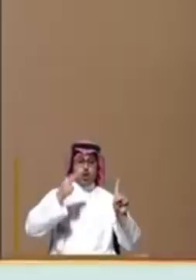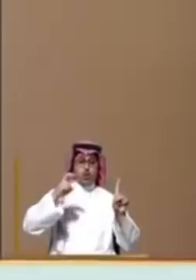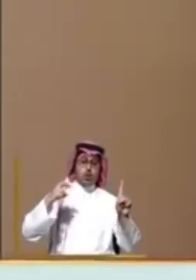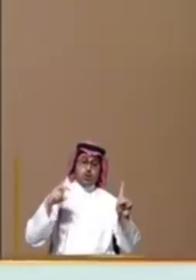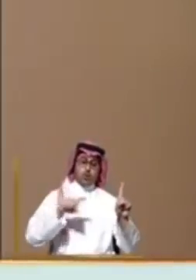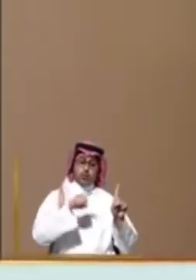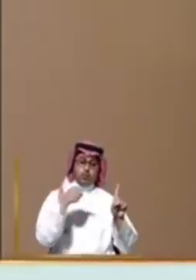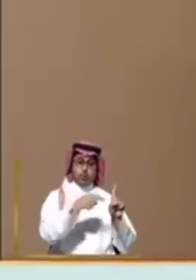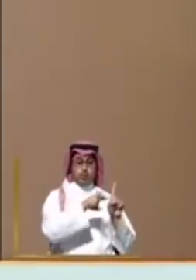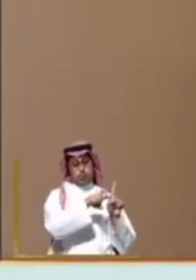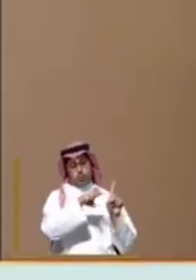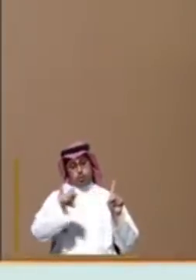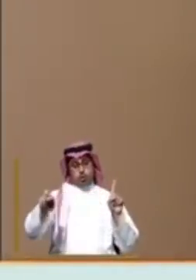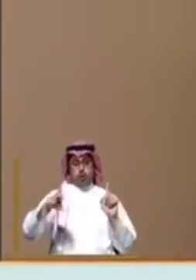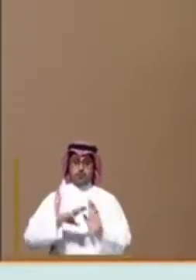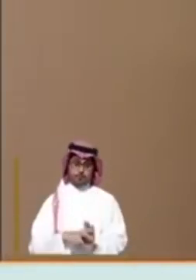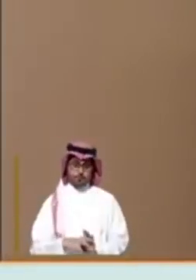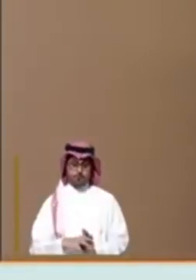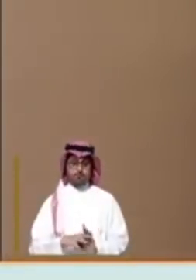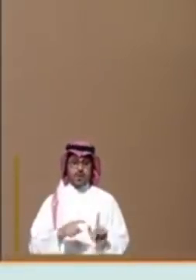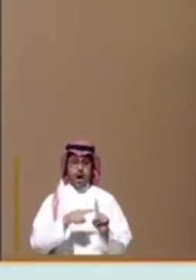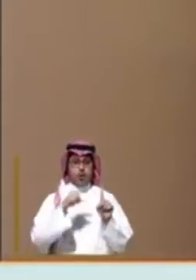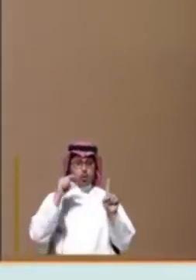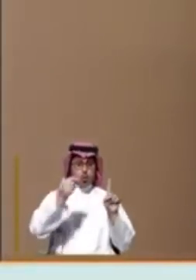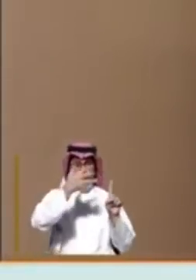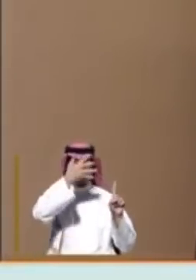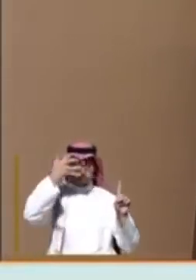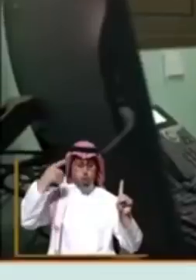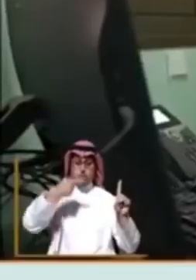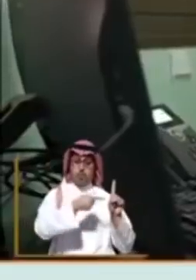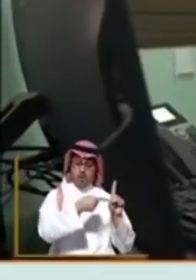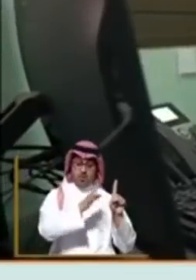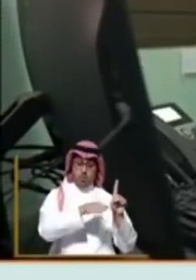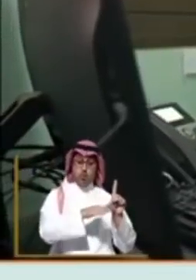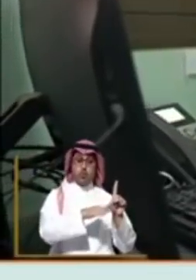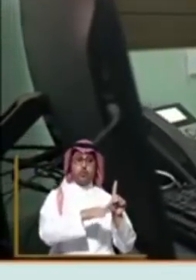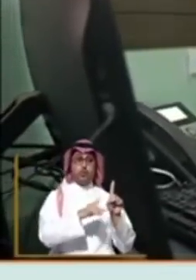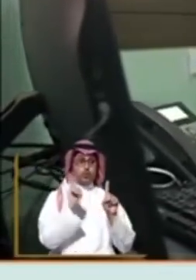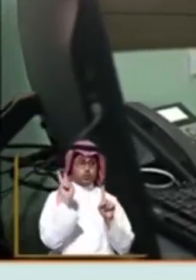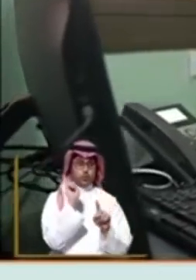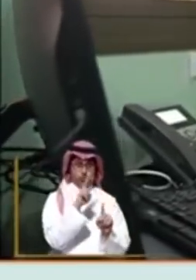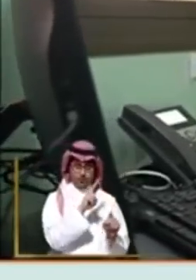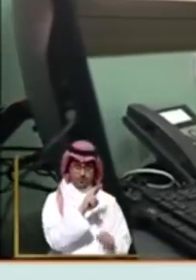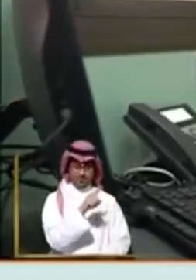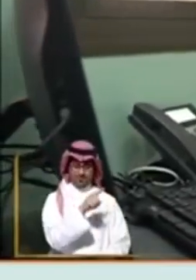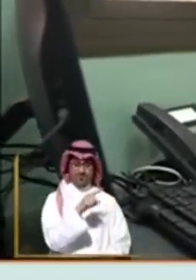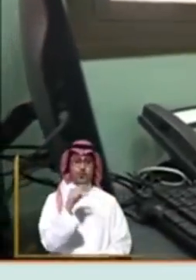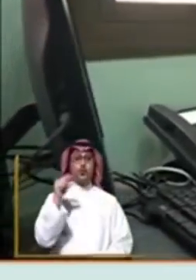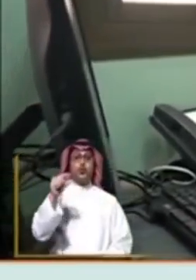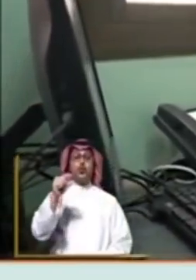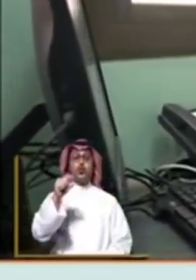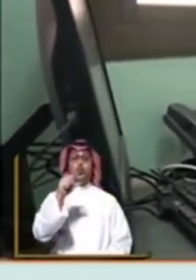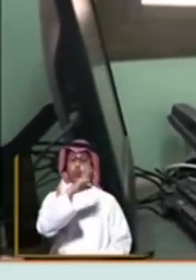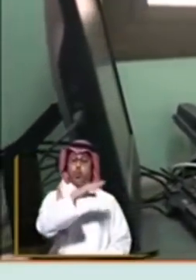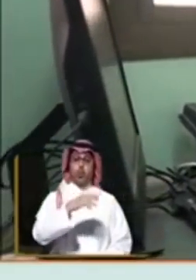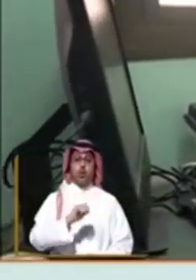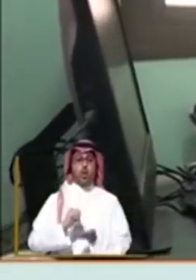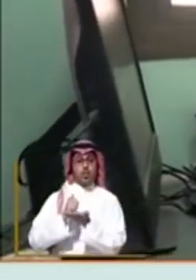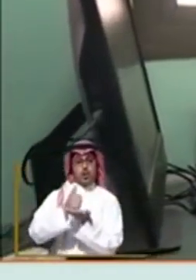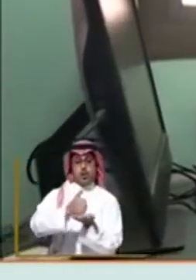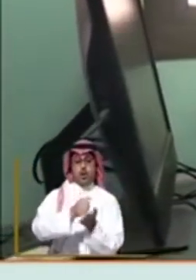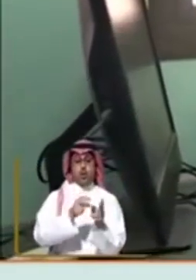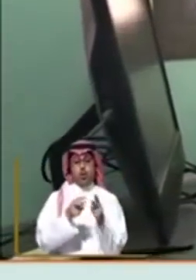خلال العيادات الطبية الافتراضية التي يقوم عليها أعضاء هيئة التدريس تطوعيا من